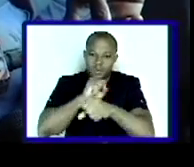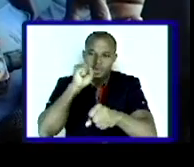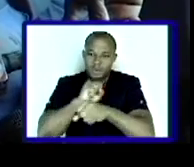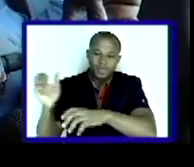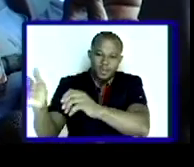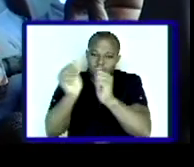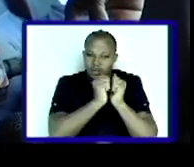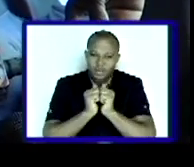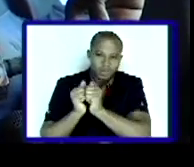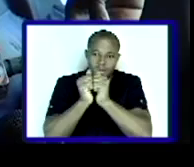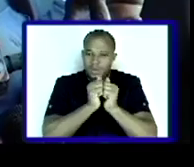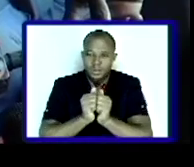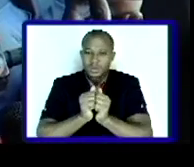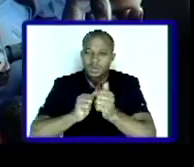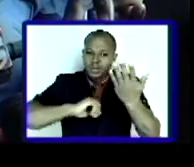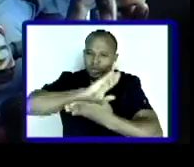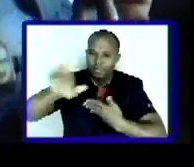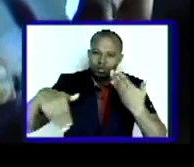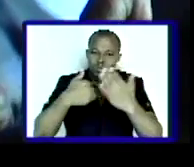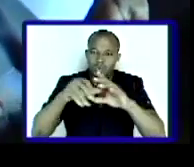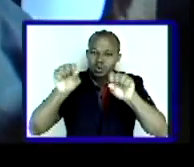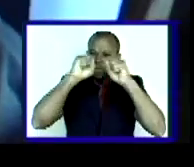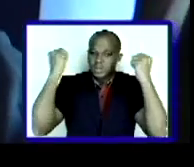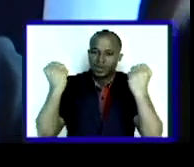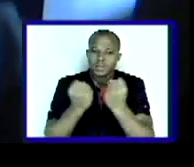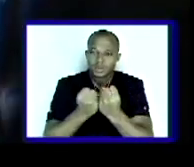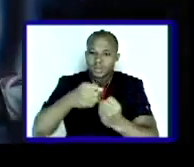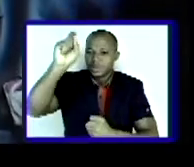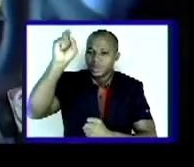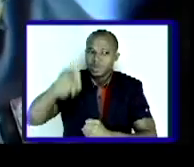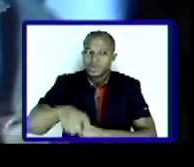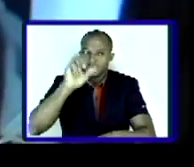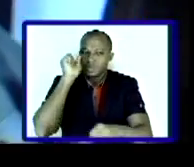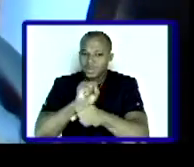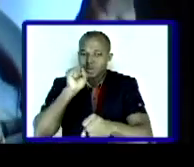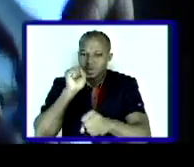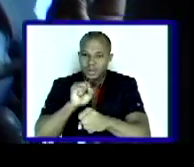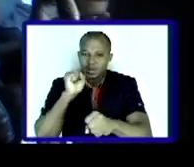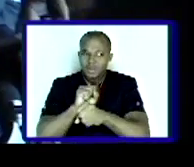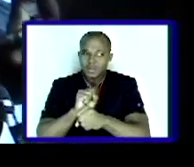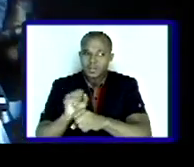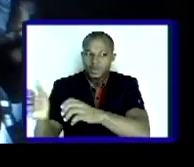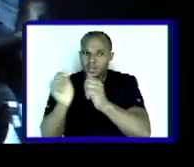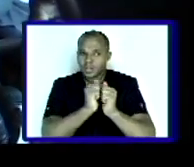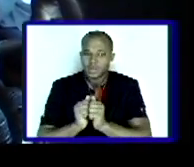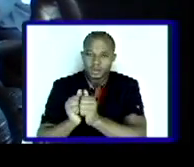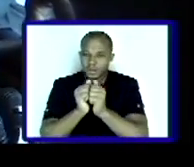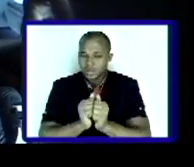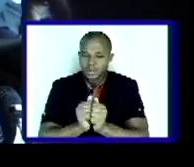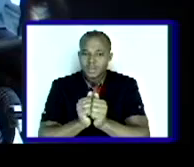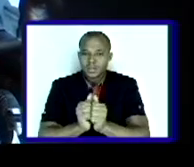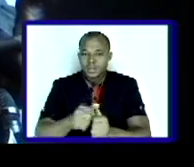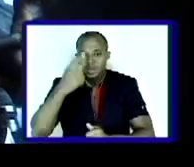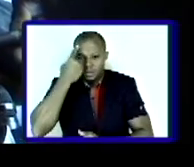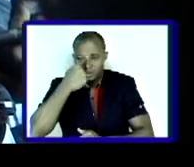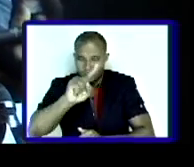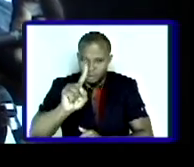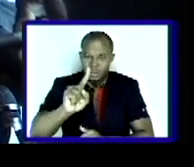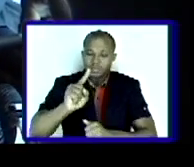demandé commentaire, avis, tout secteur concerné. Et le ça, la